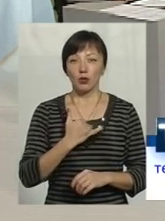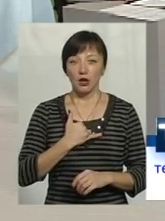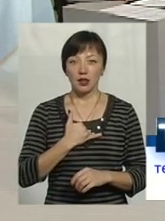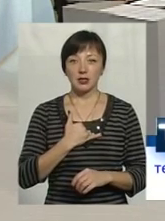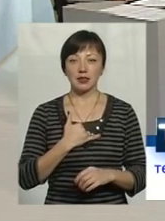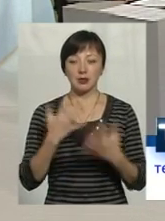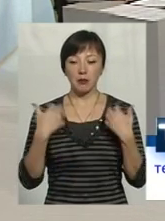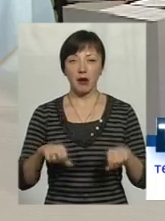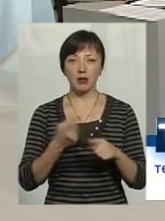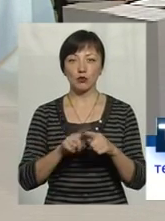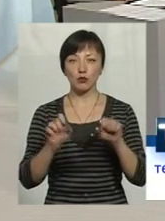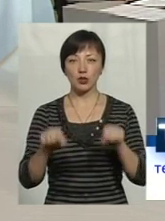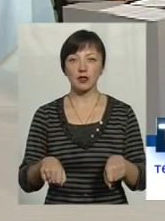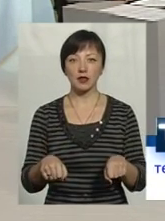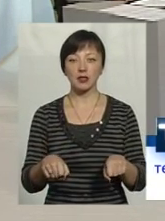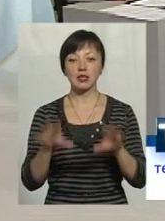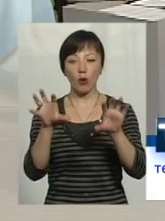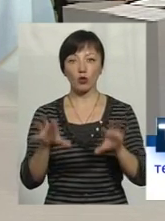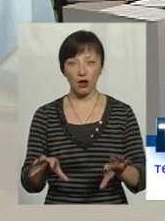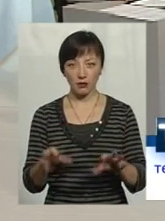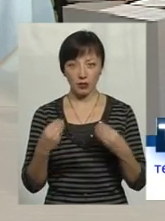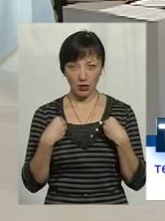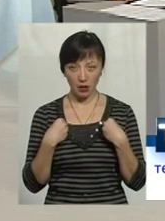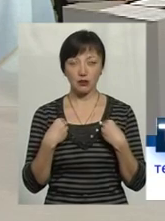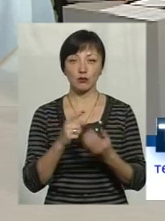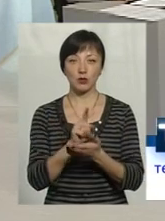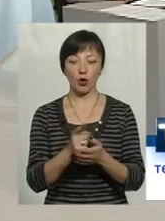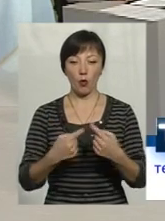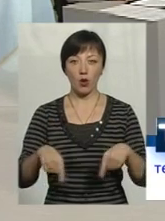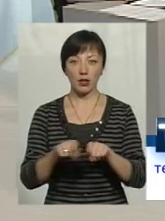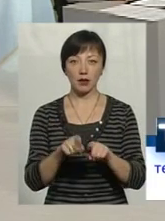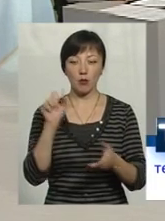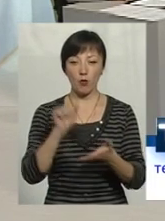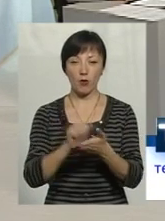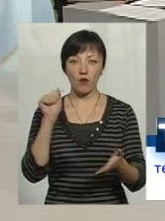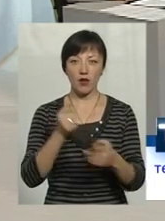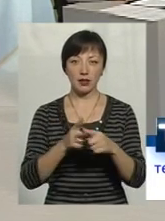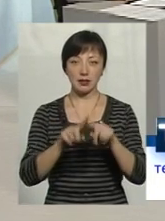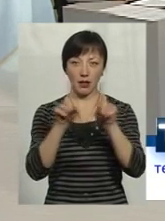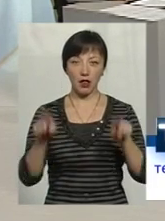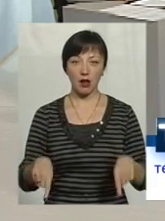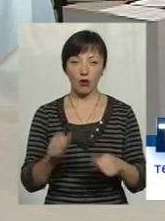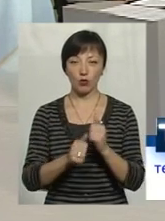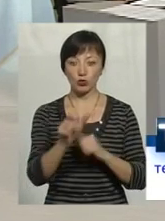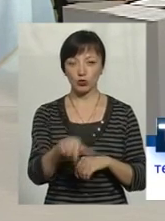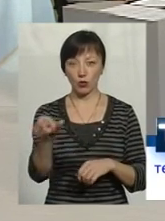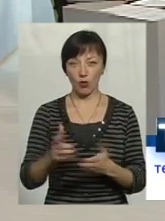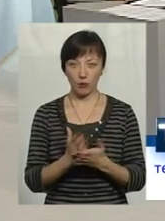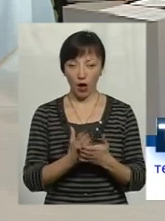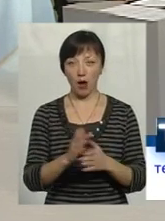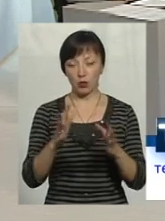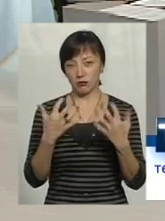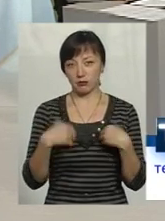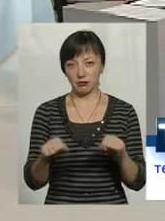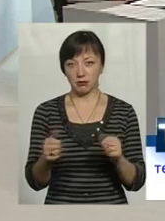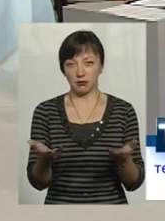цю можливість, дали законодавчу цю можливість, зобов'язавши органи публікувати ці декларації кожного посадовця, а потім